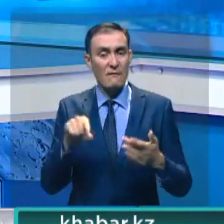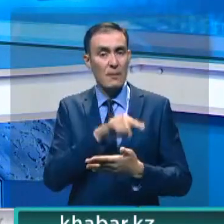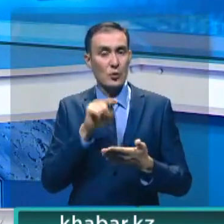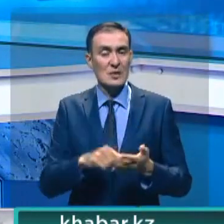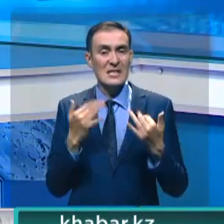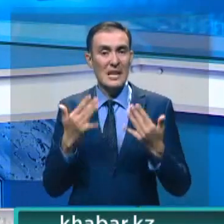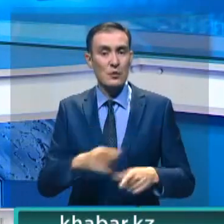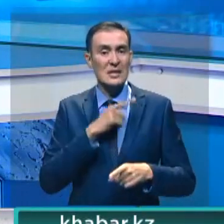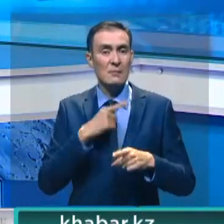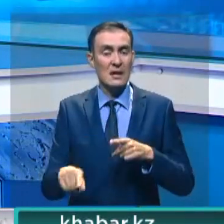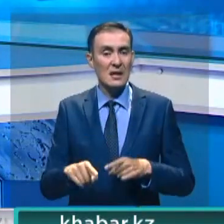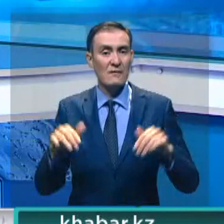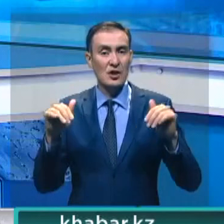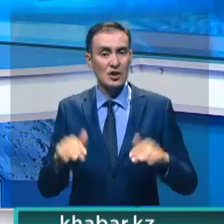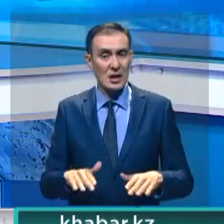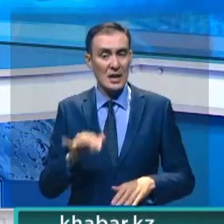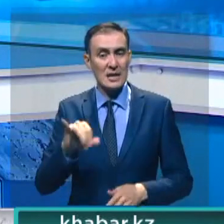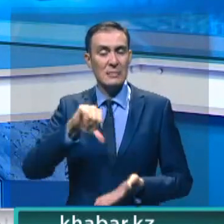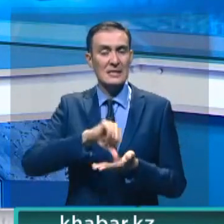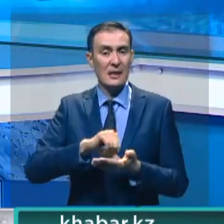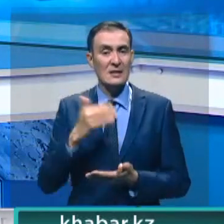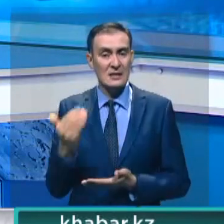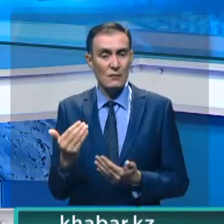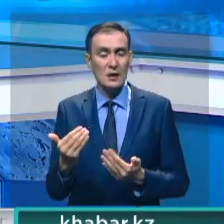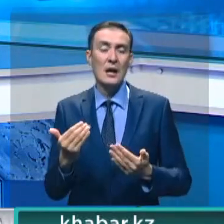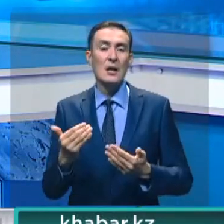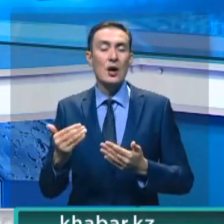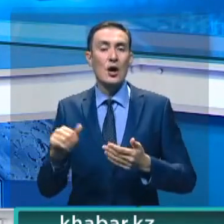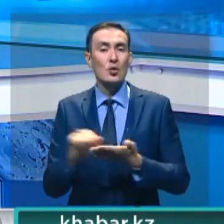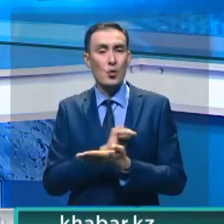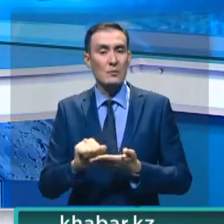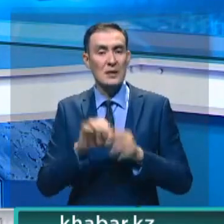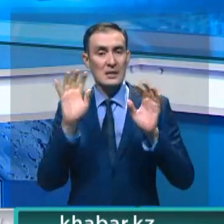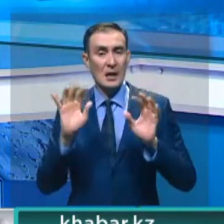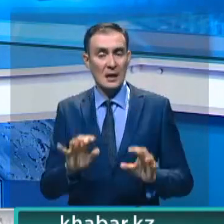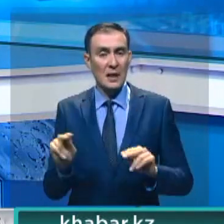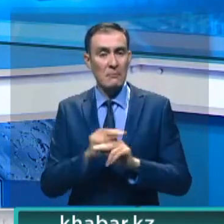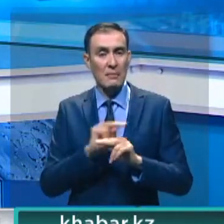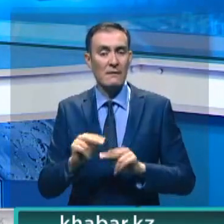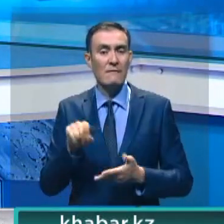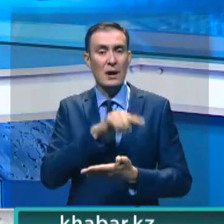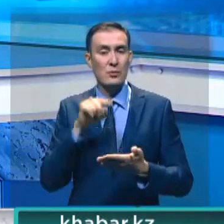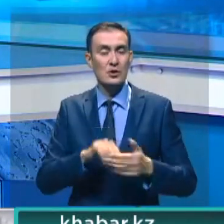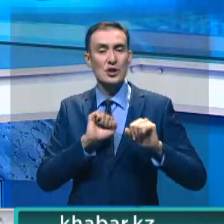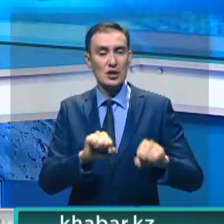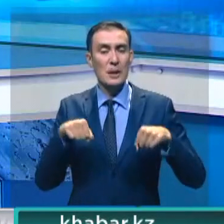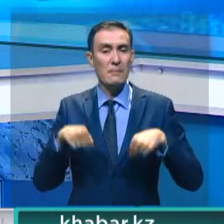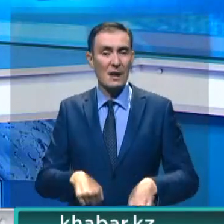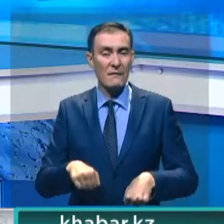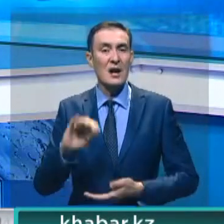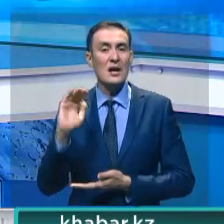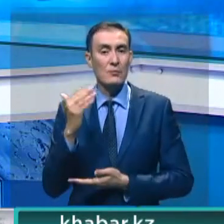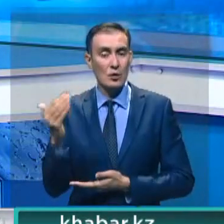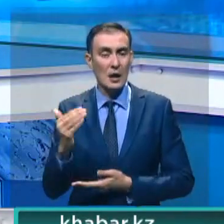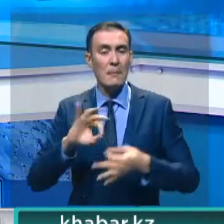вопрос требует незамедлительного решения. И представили сегодня пакет законодательных поправок по вопросам защиты